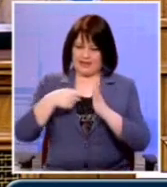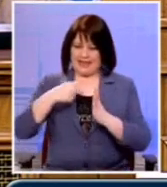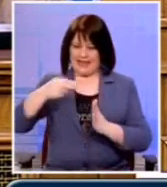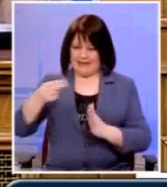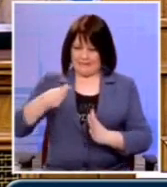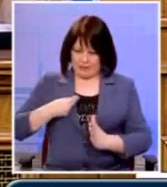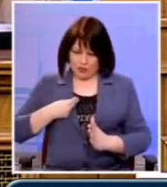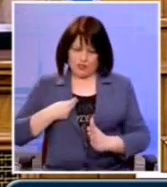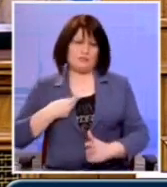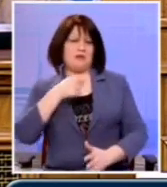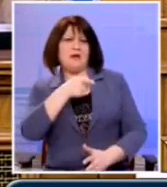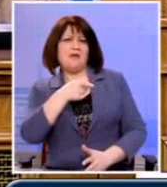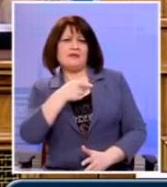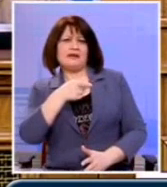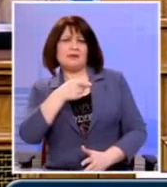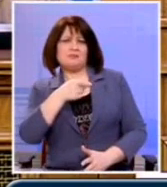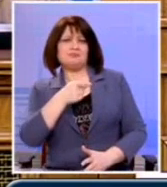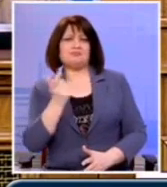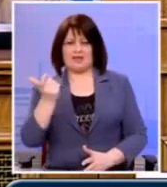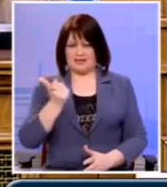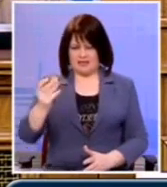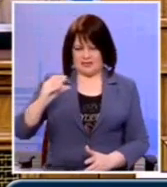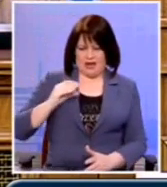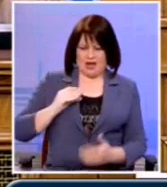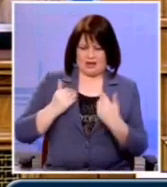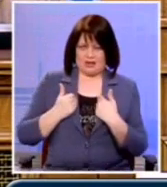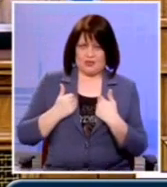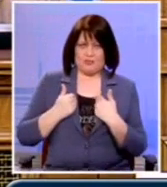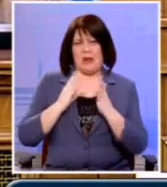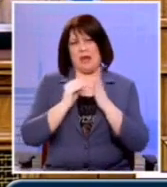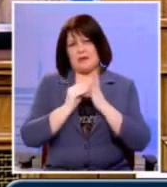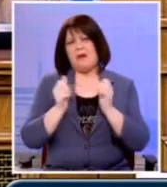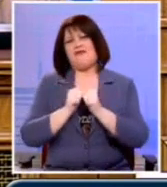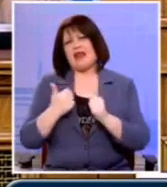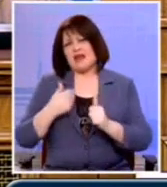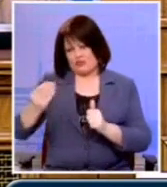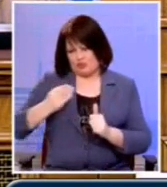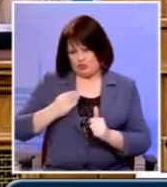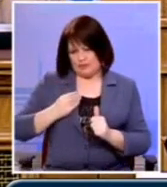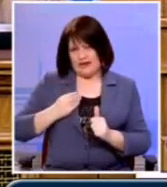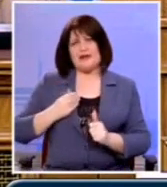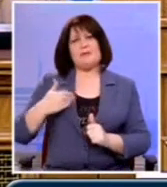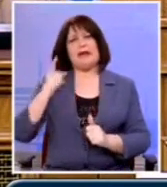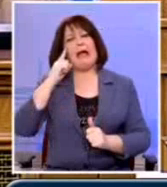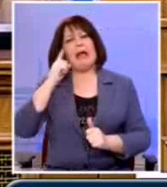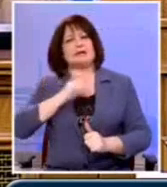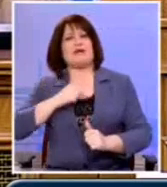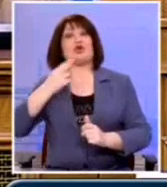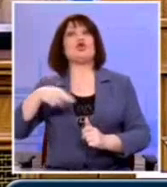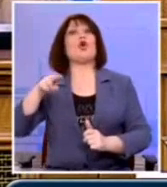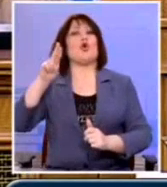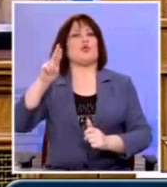Η Κατερίνα του τα δανείζει με στόχο την αποκομιδή κάποιου τόκου.